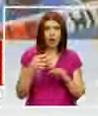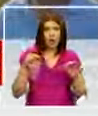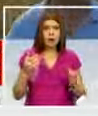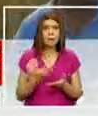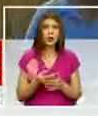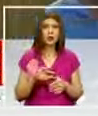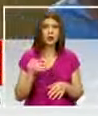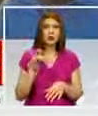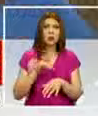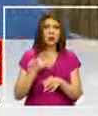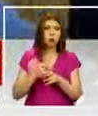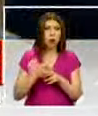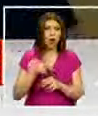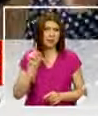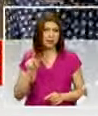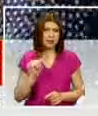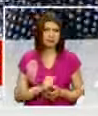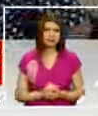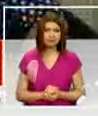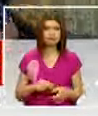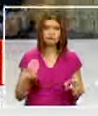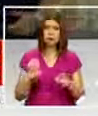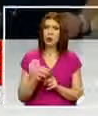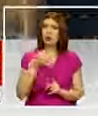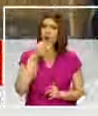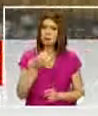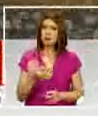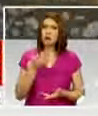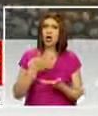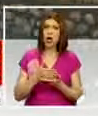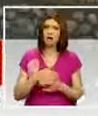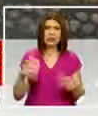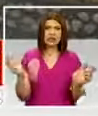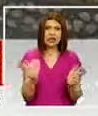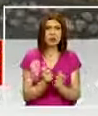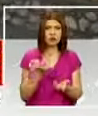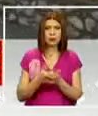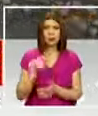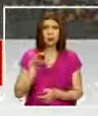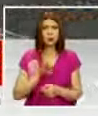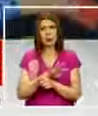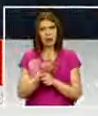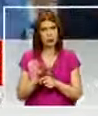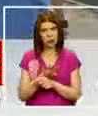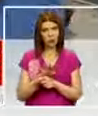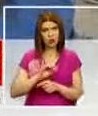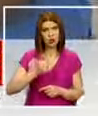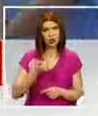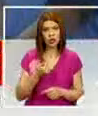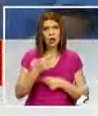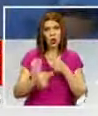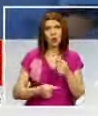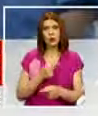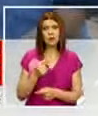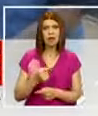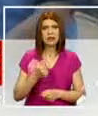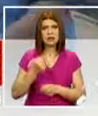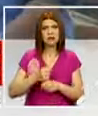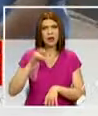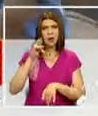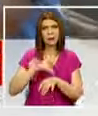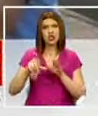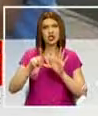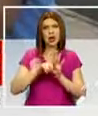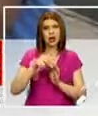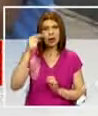diagnostic. Său. Așa cum spuneai și tu, a fost reținut pentru 24 de ore și urmează o expertiză